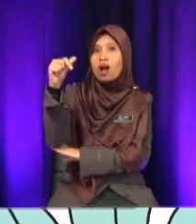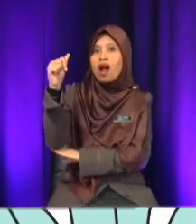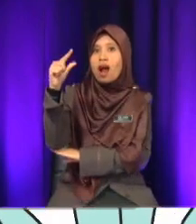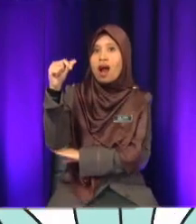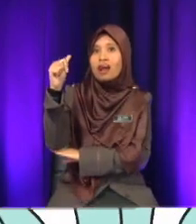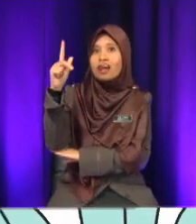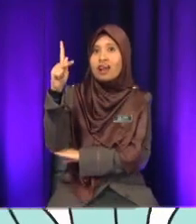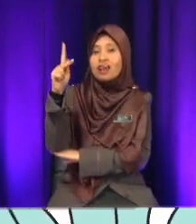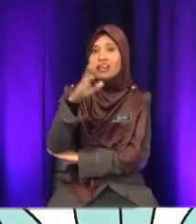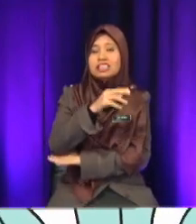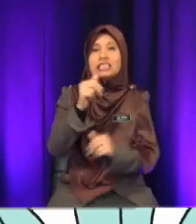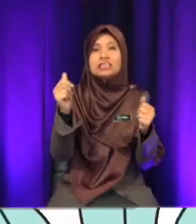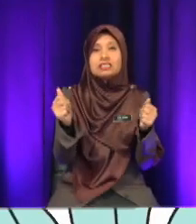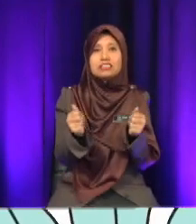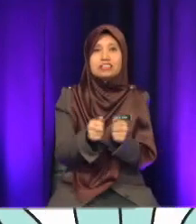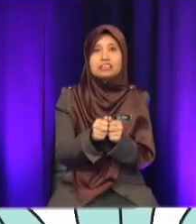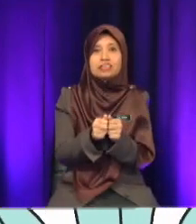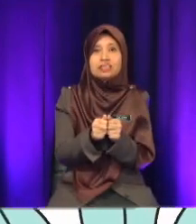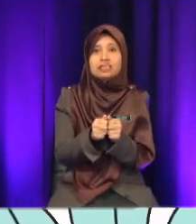ada alay